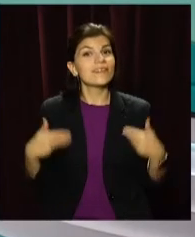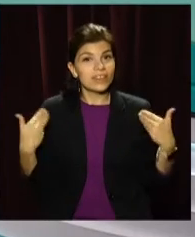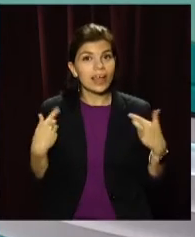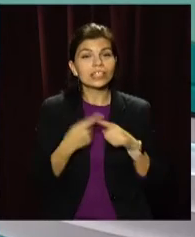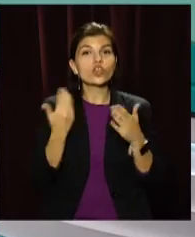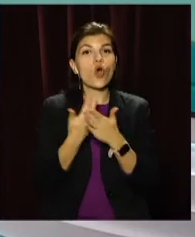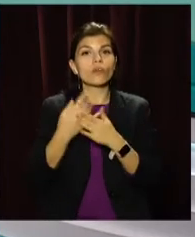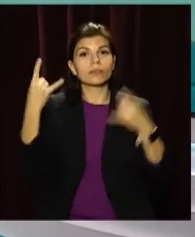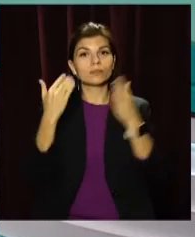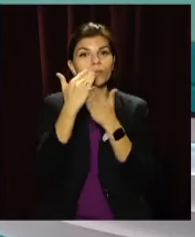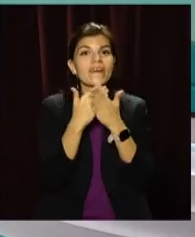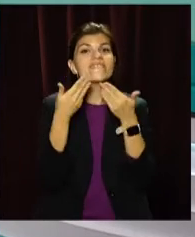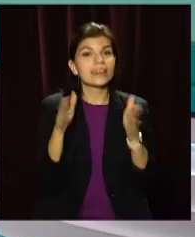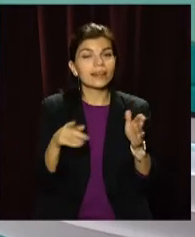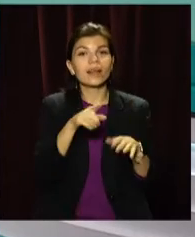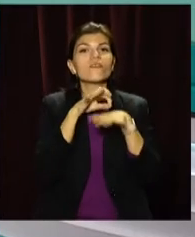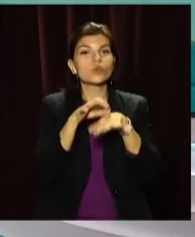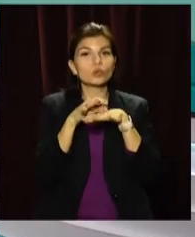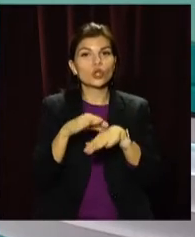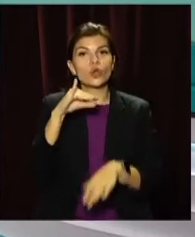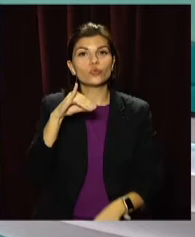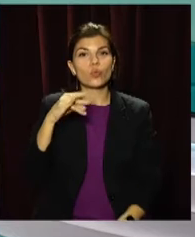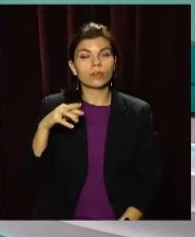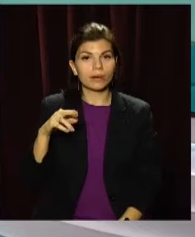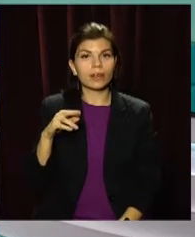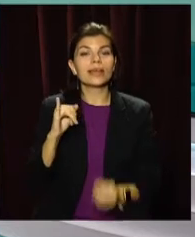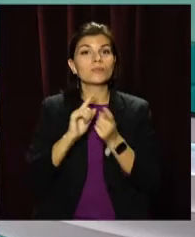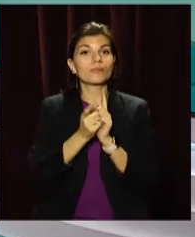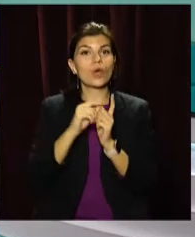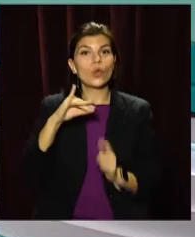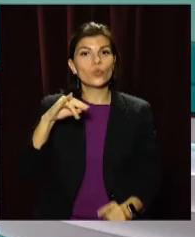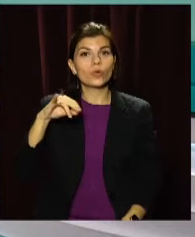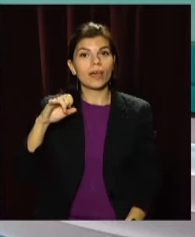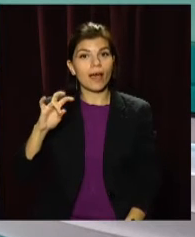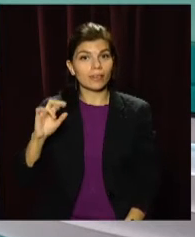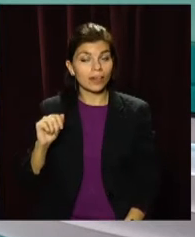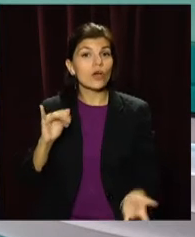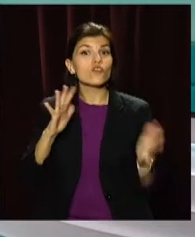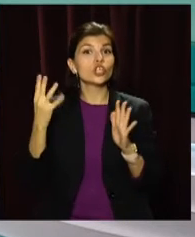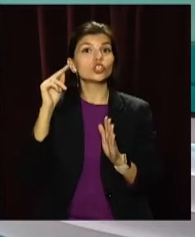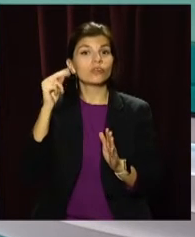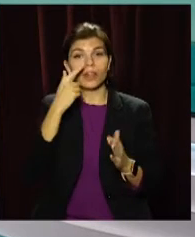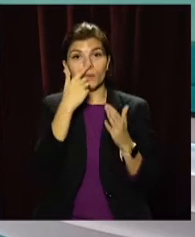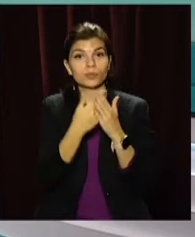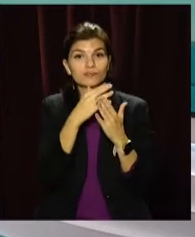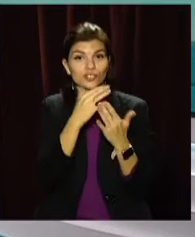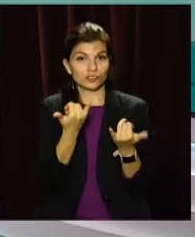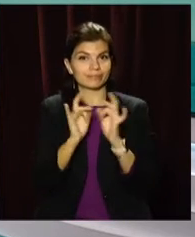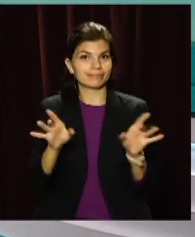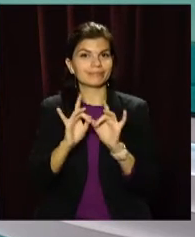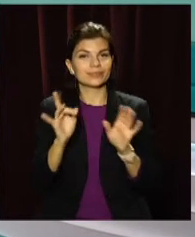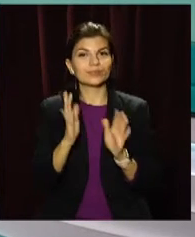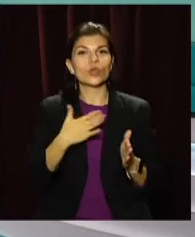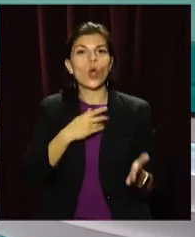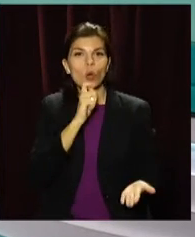Вітаю, це новини на відкритому у студії Юлія Демченко та сурдоперекладачка Юліана Пуговкіна. Про події четверга найближчим часом розповідатимуть